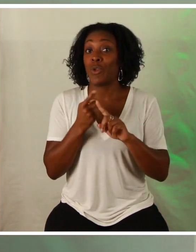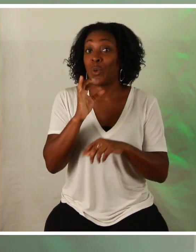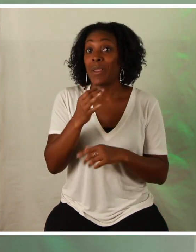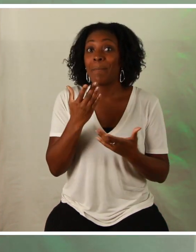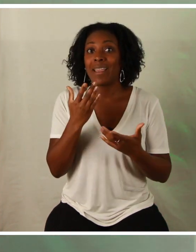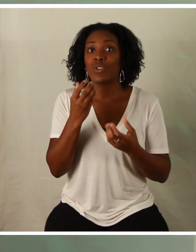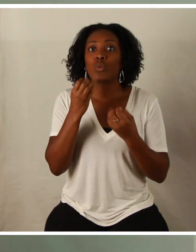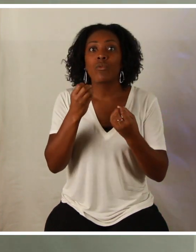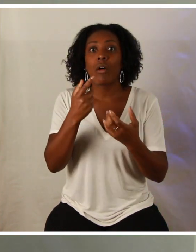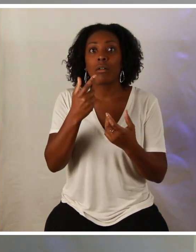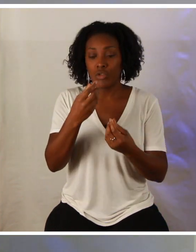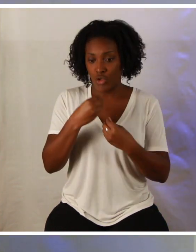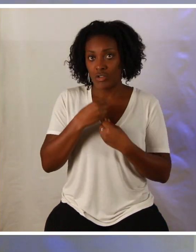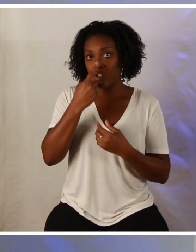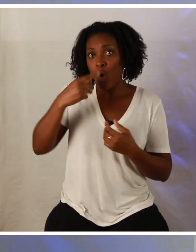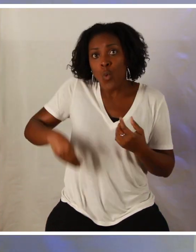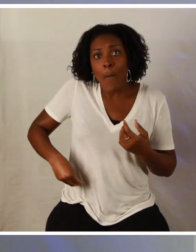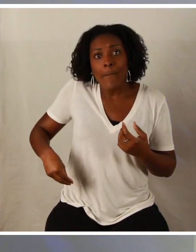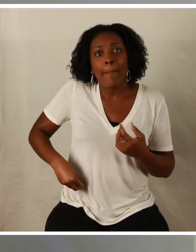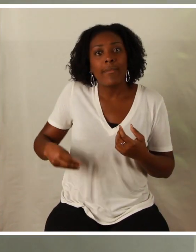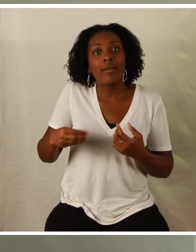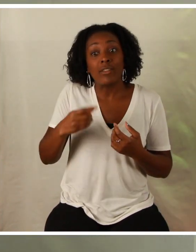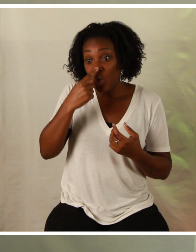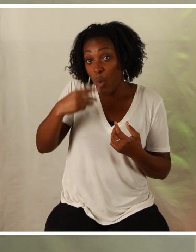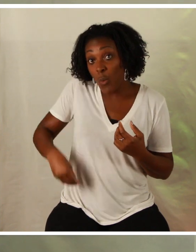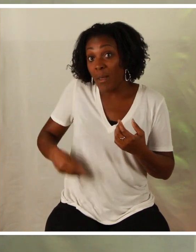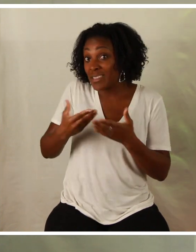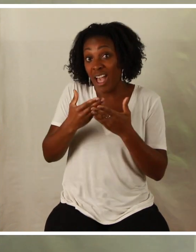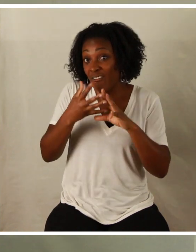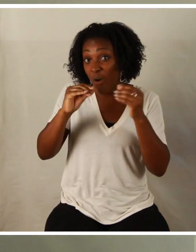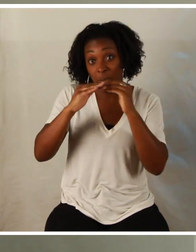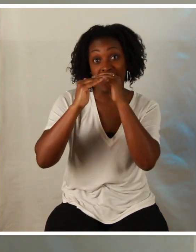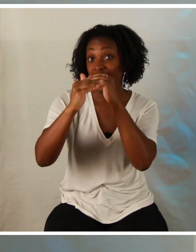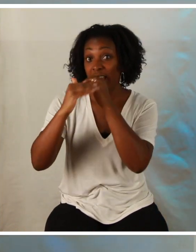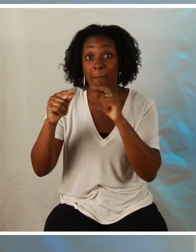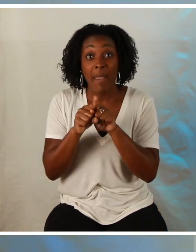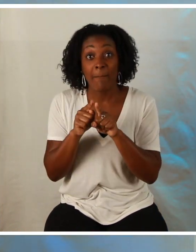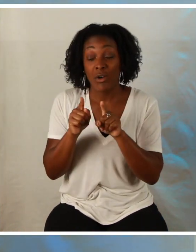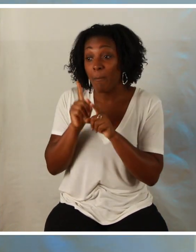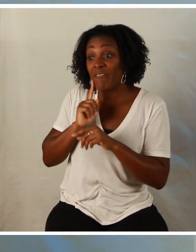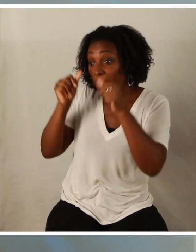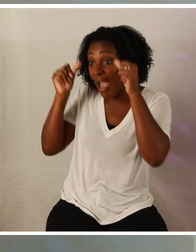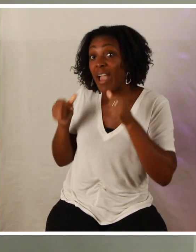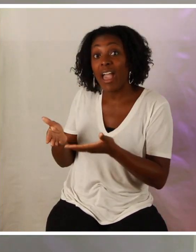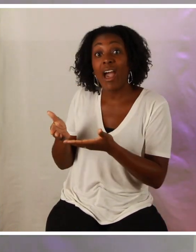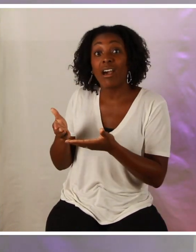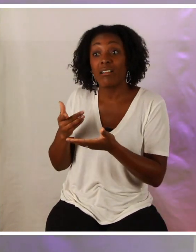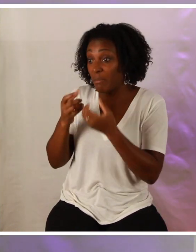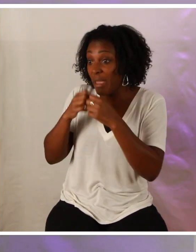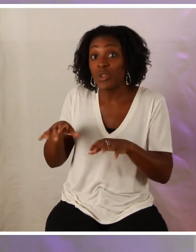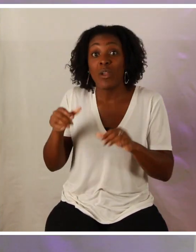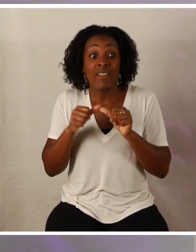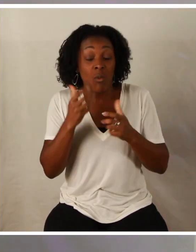qu'on peut vite tomber dans la culpabilité, qui est une forme de désert, et puis se retrouver comme cette femme perdue, à dire, mais je sais même plus où j'en